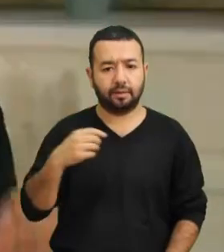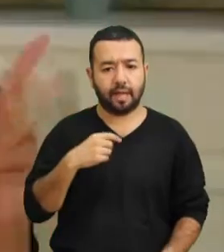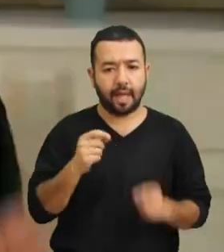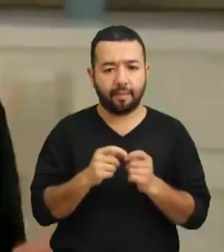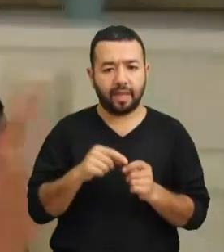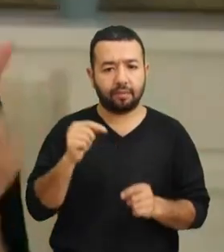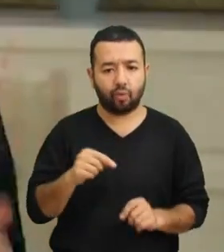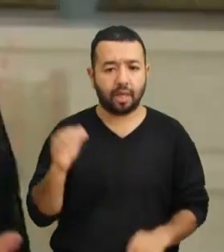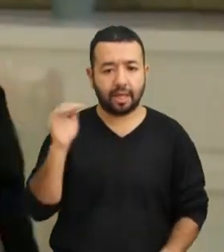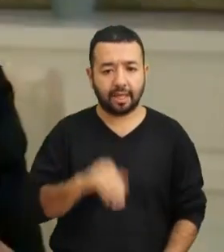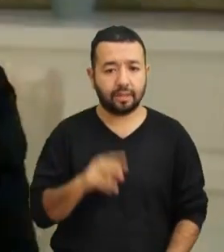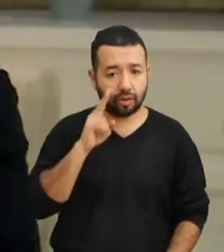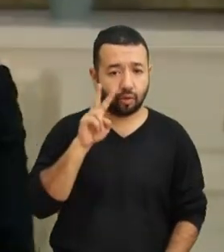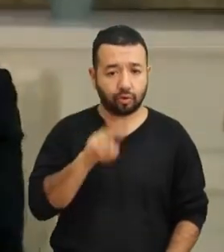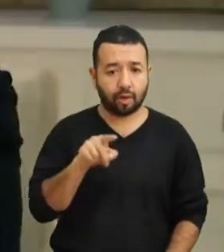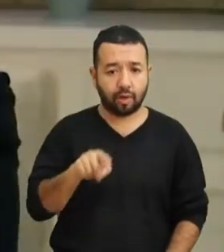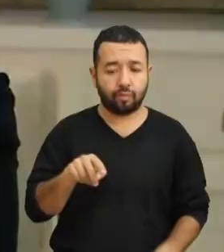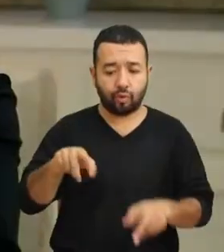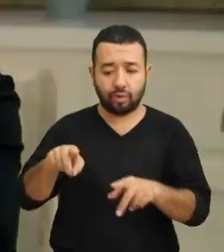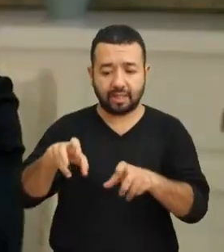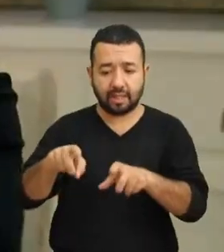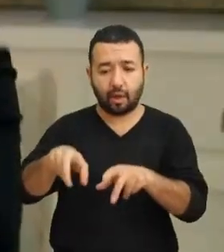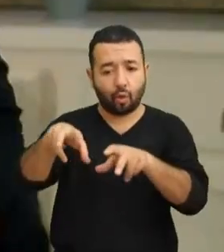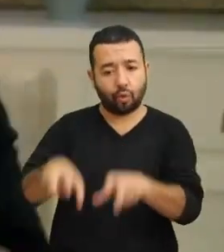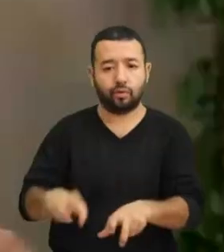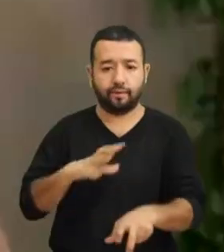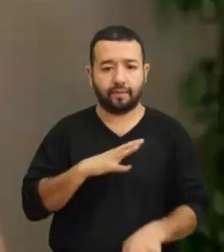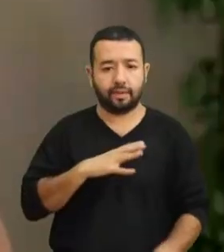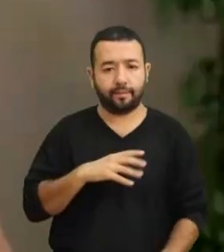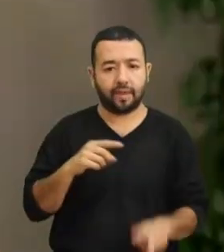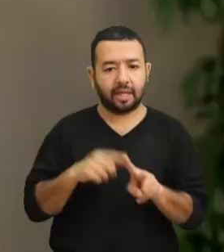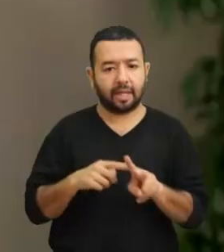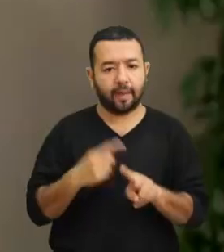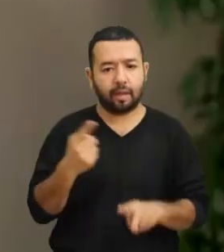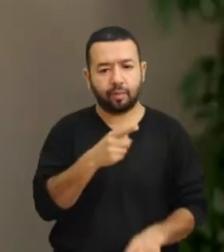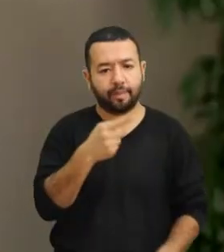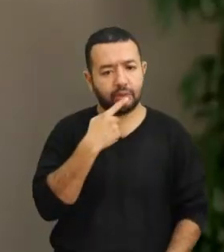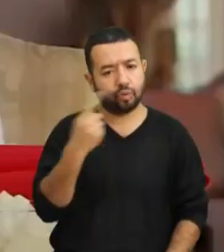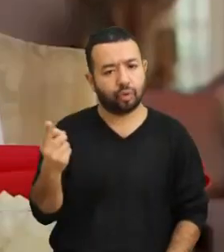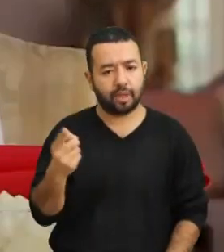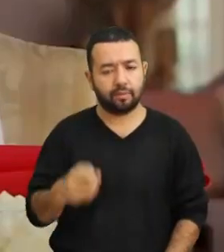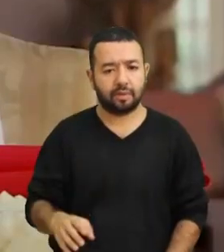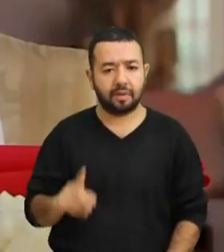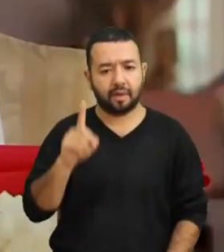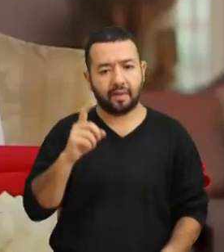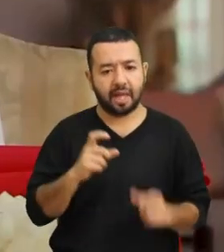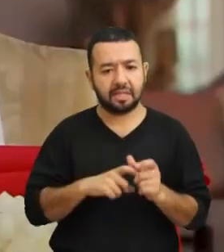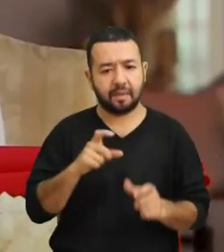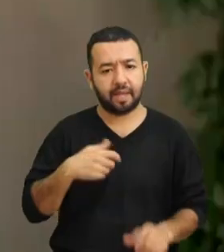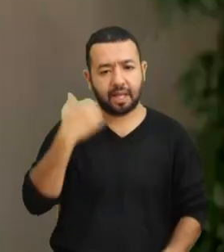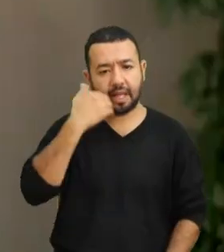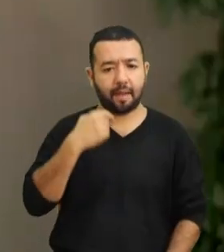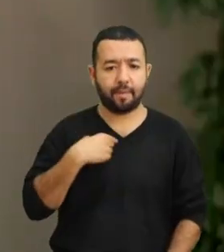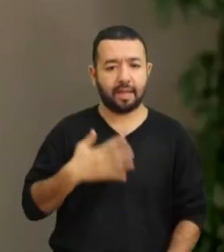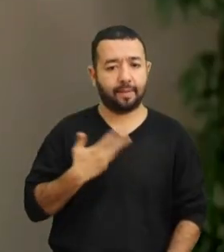Biricik buraya gelecek göreceksiniz yine bu kırık sandalyeye oturacak. Kemal'im şuna bir şey söyler misin? Vallahi Serpil ne yalan söyleyeyim